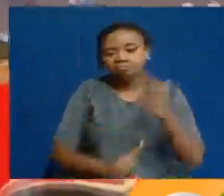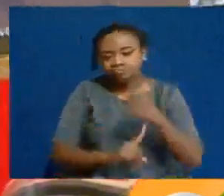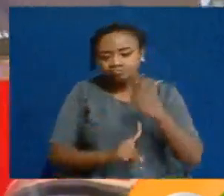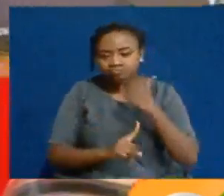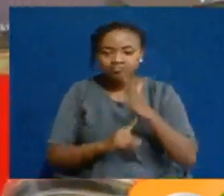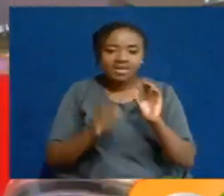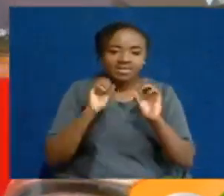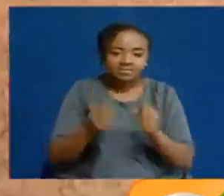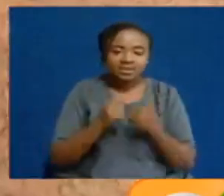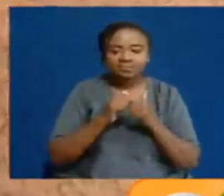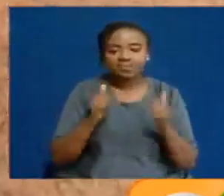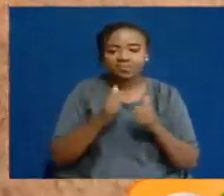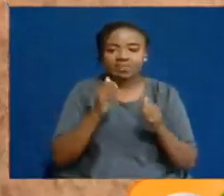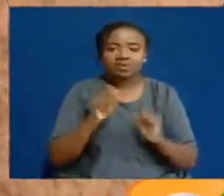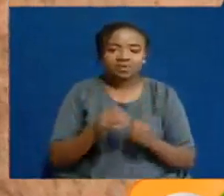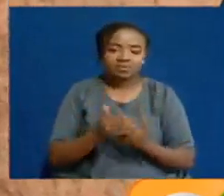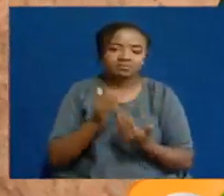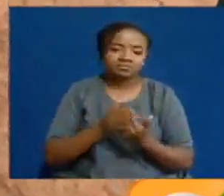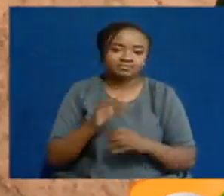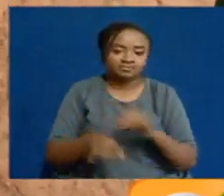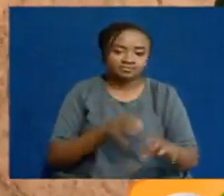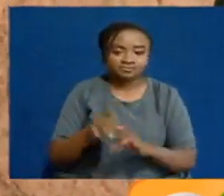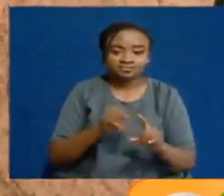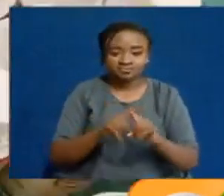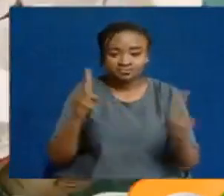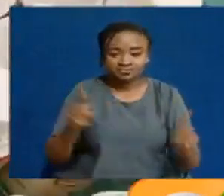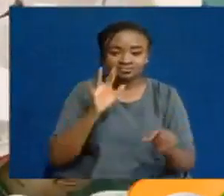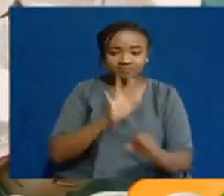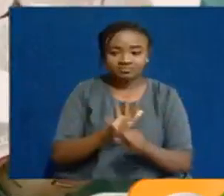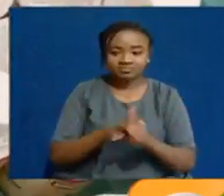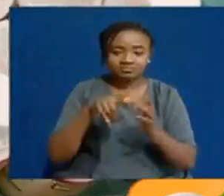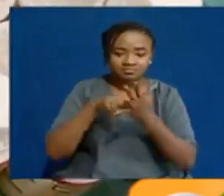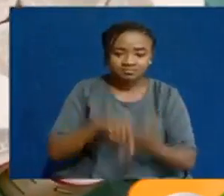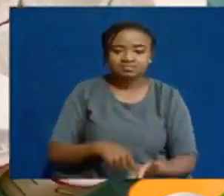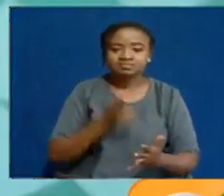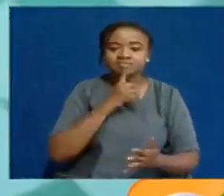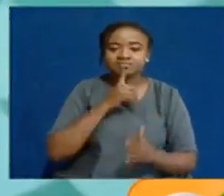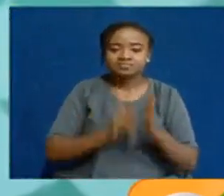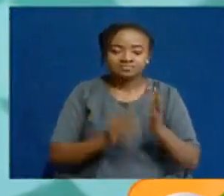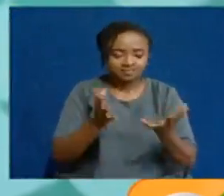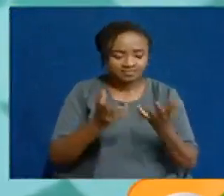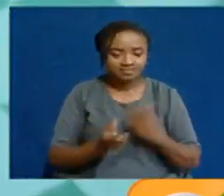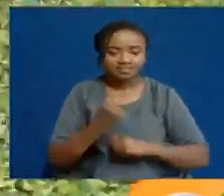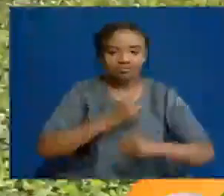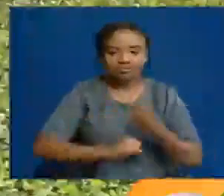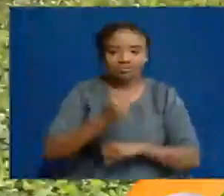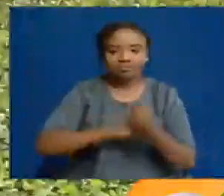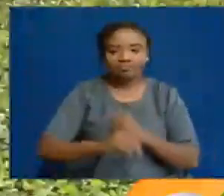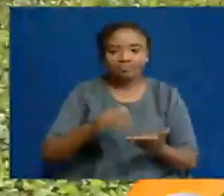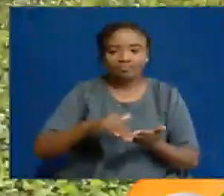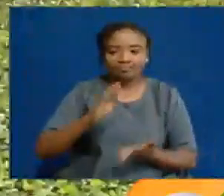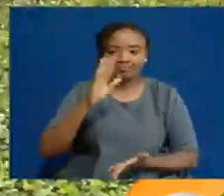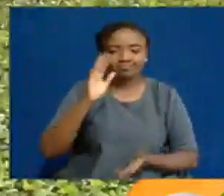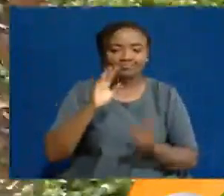salama kwa mimea na mifugo. Hata hivyo, washikadau walisisitiza kuwa juhudi zaidi zinahitajika ili kuongeza matumizi